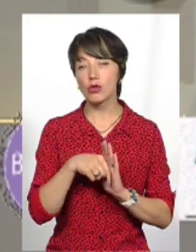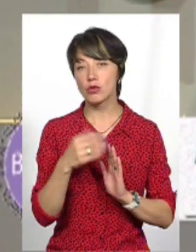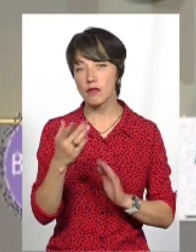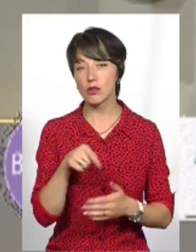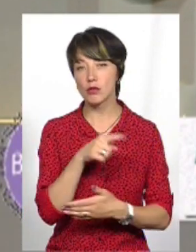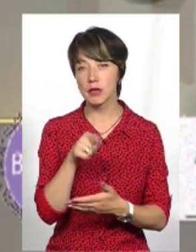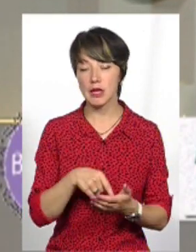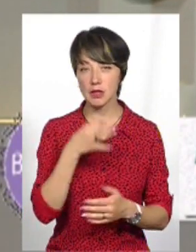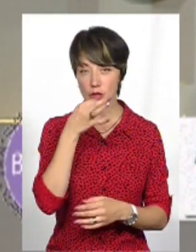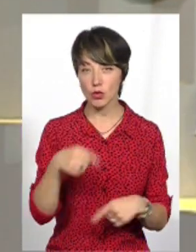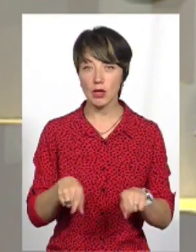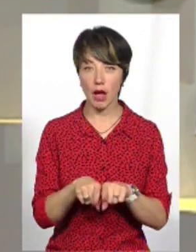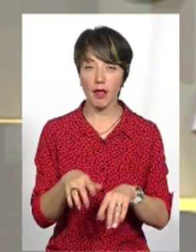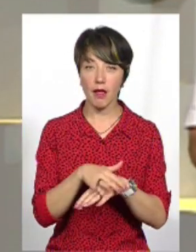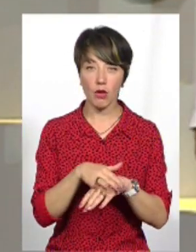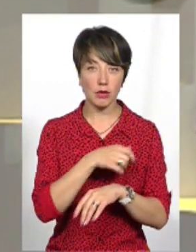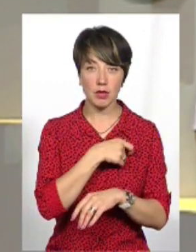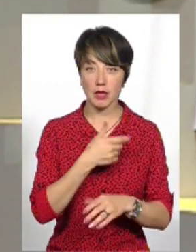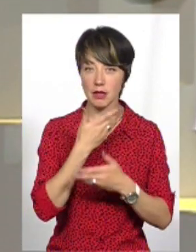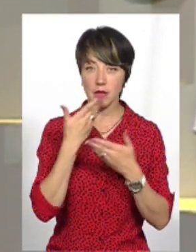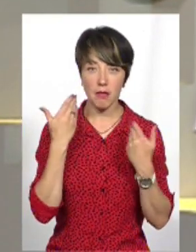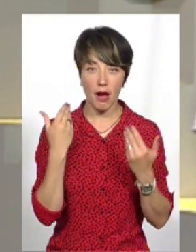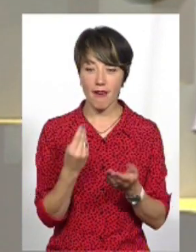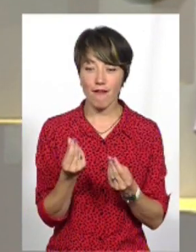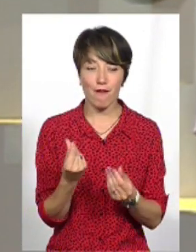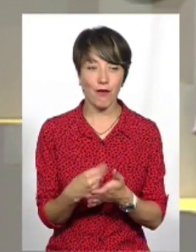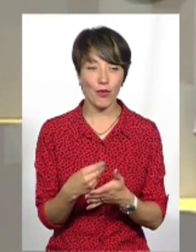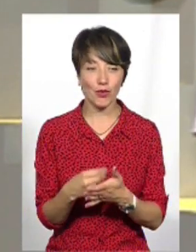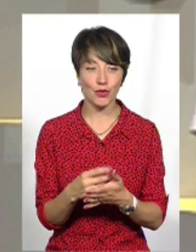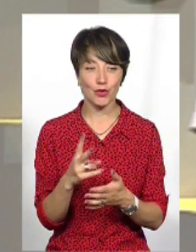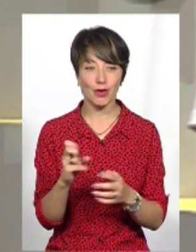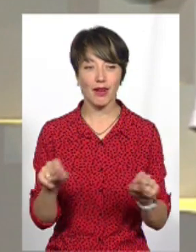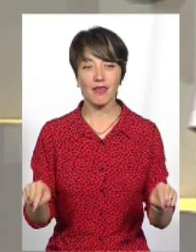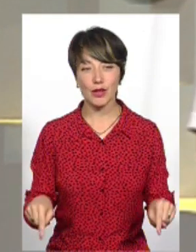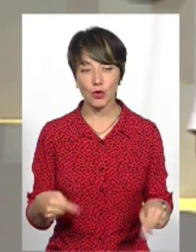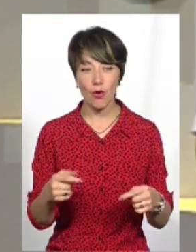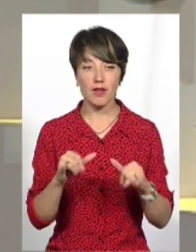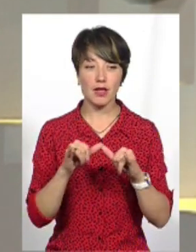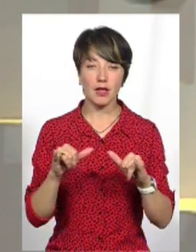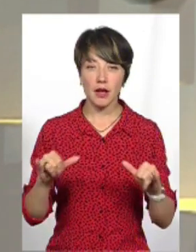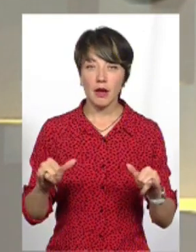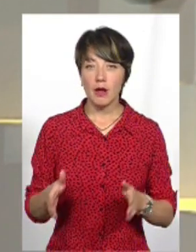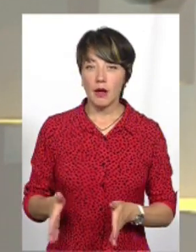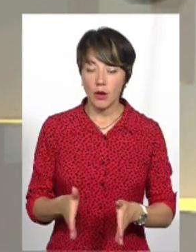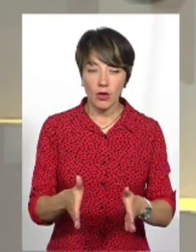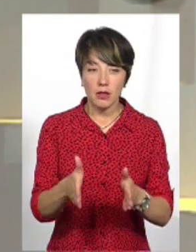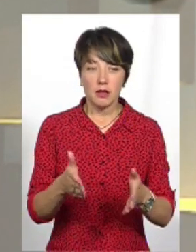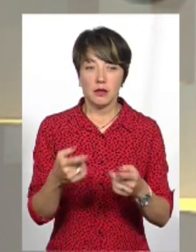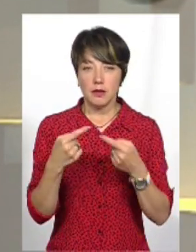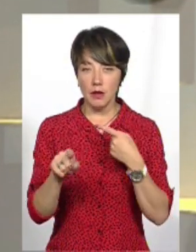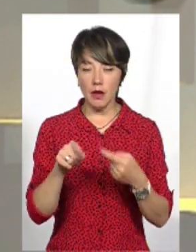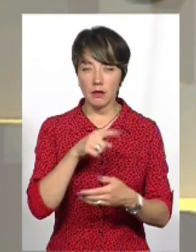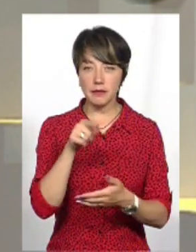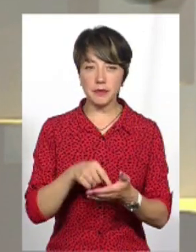скажу так, що народний депутат не має ніякого фонду на, скажімо, на відновлення чи на розвиток от доріг чи якихось